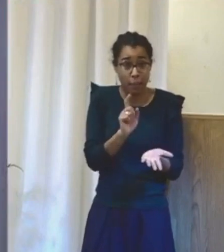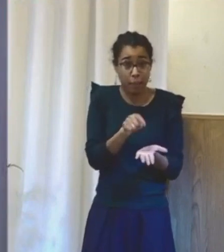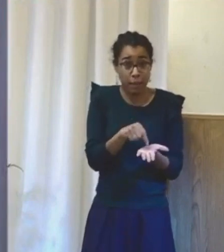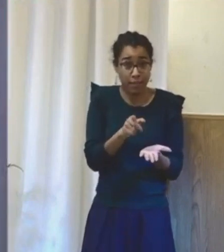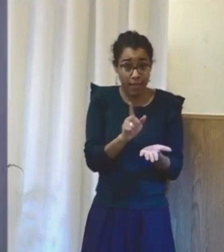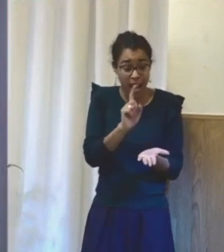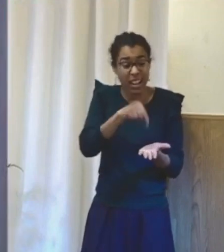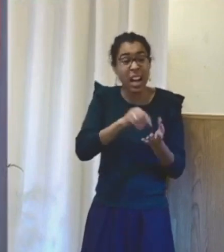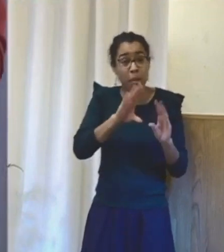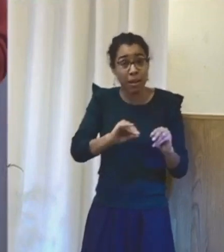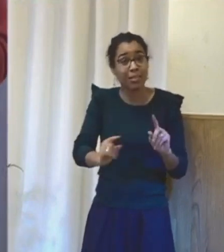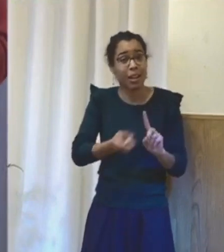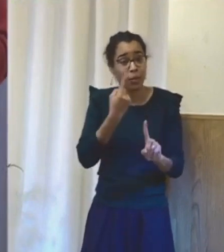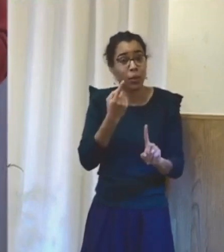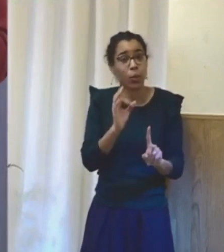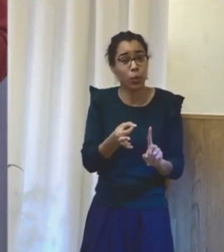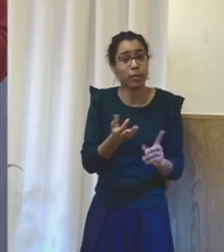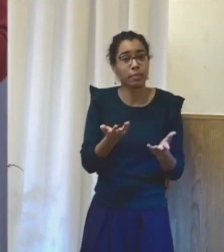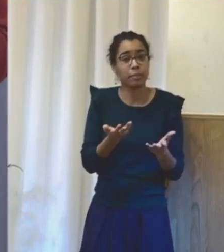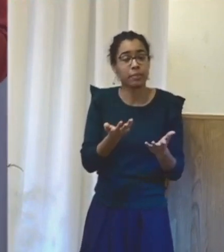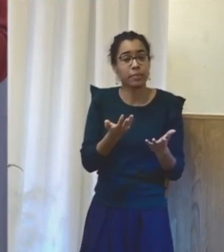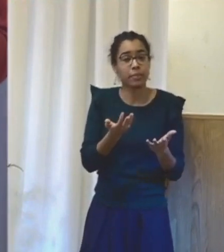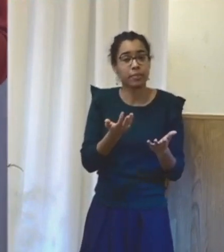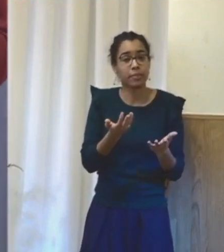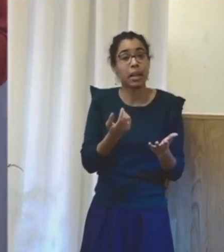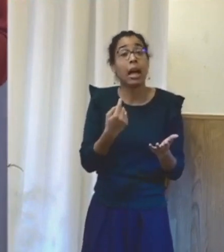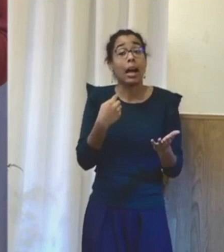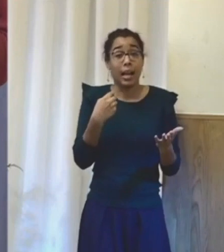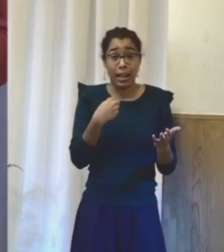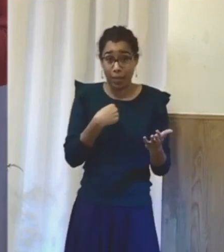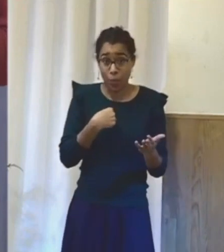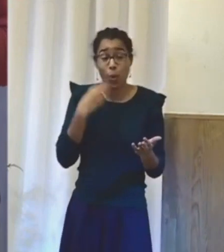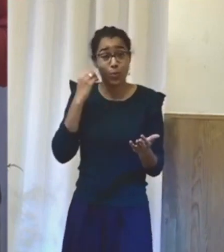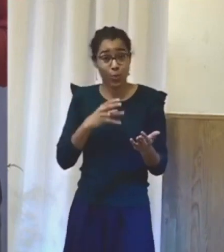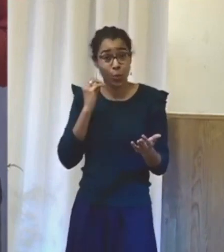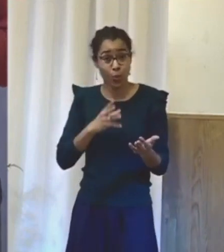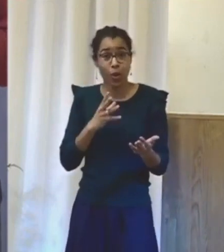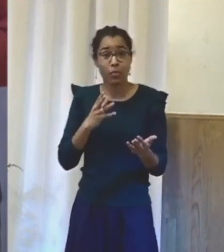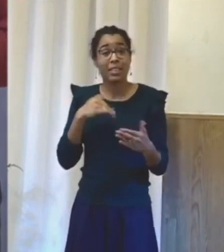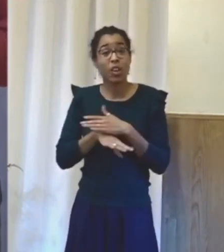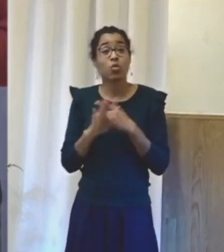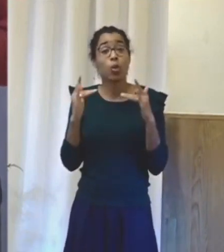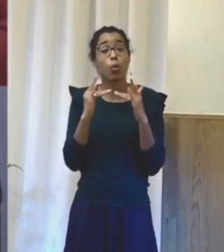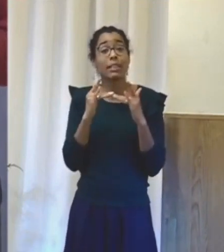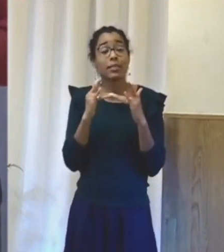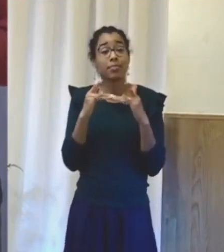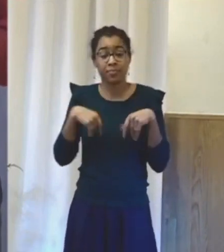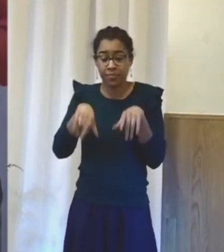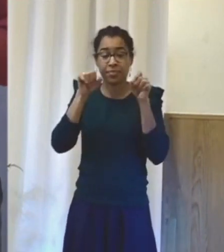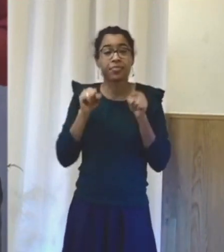l'endroit est important. Vous comprenez? Et moi, c'est souvent au lit.